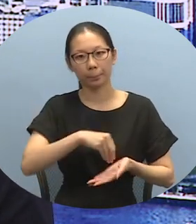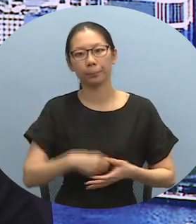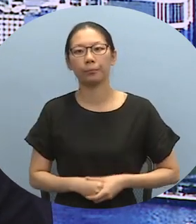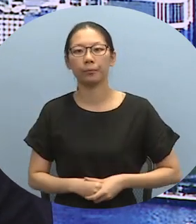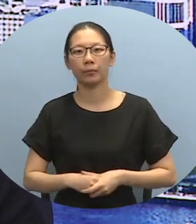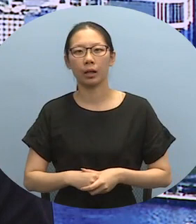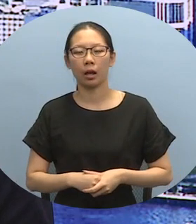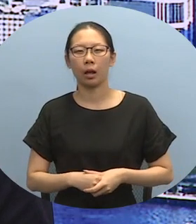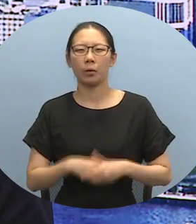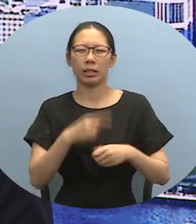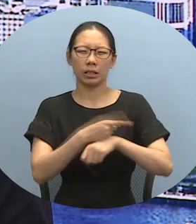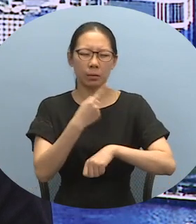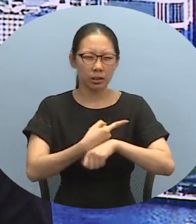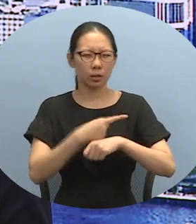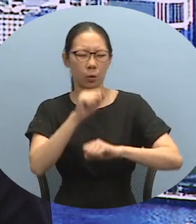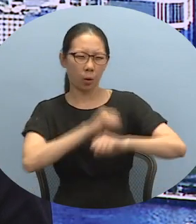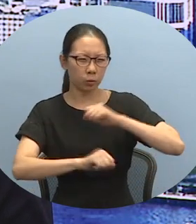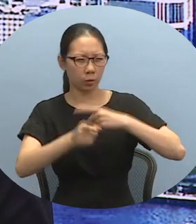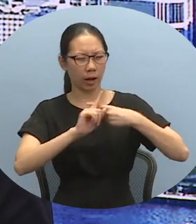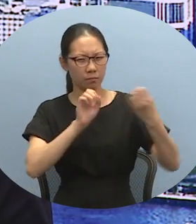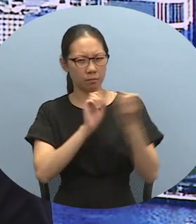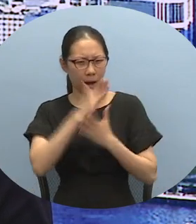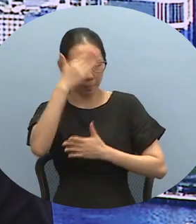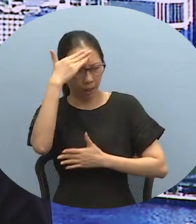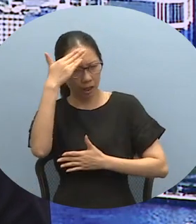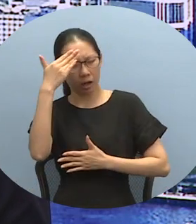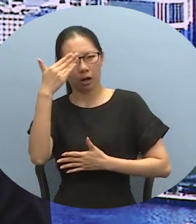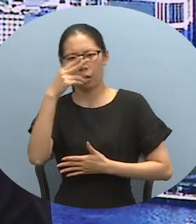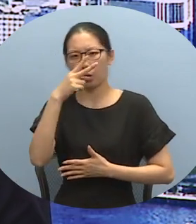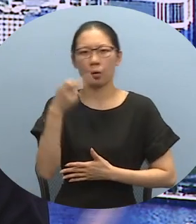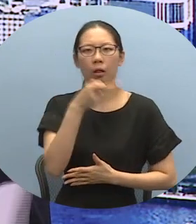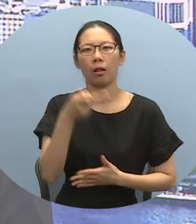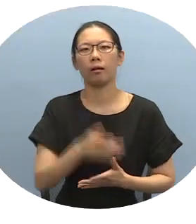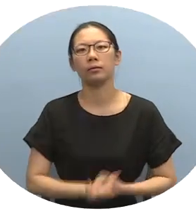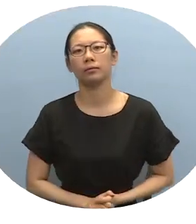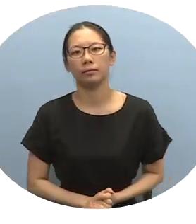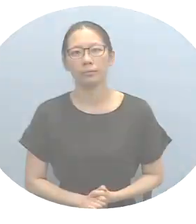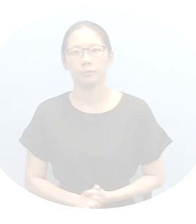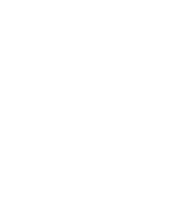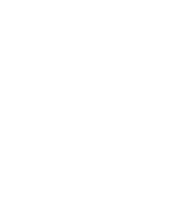咁暫時就揾唔到佢有啲咩高危嘅活動係引致呢個發病嘅。